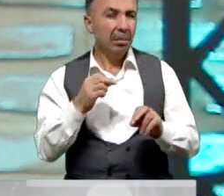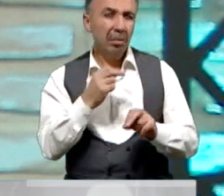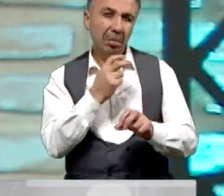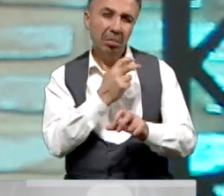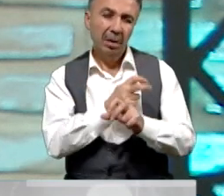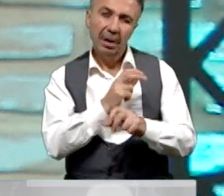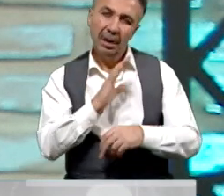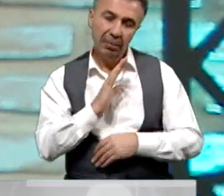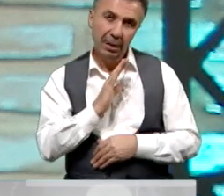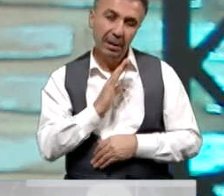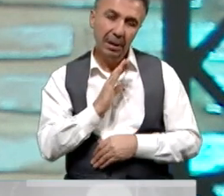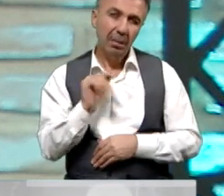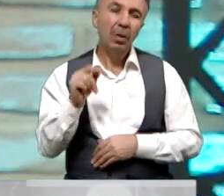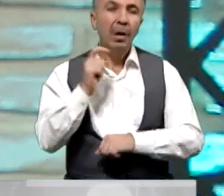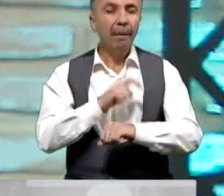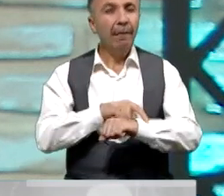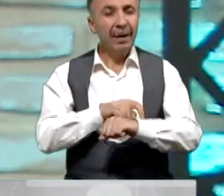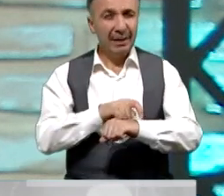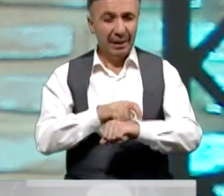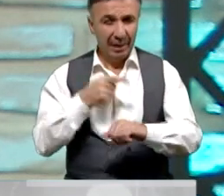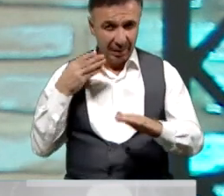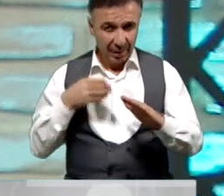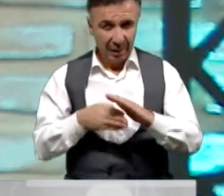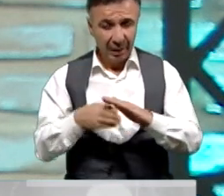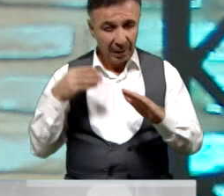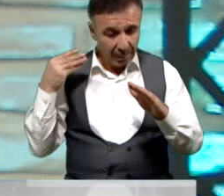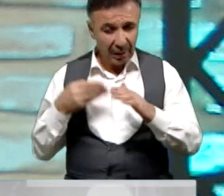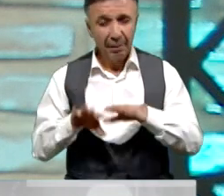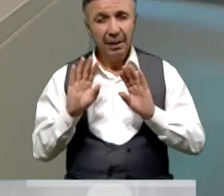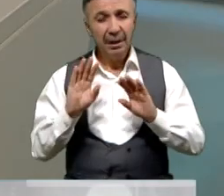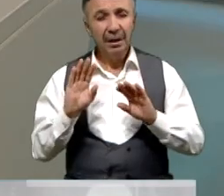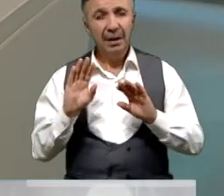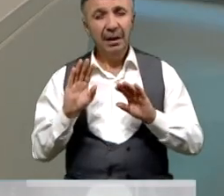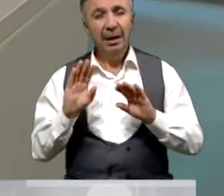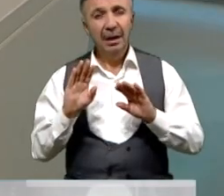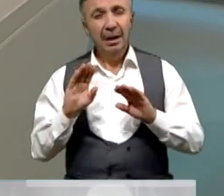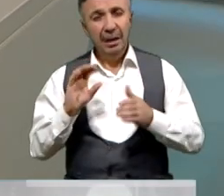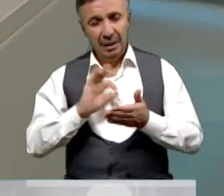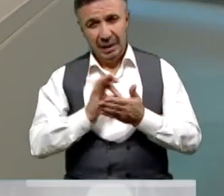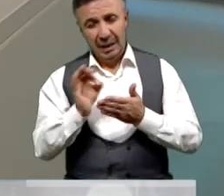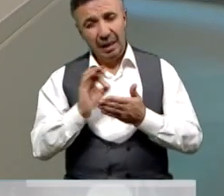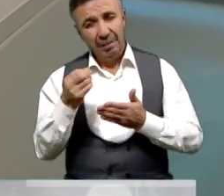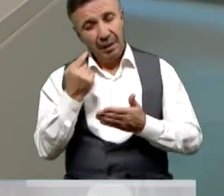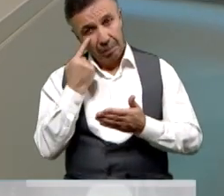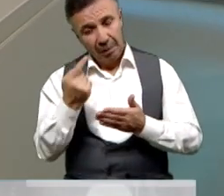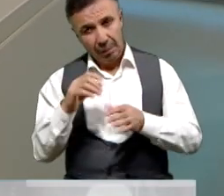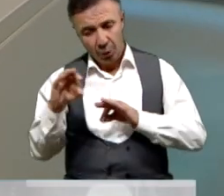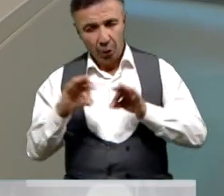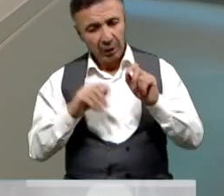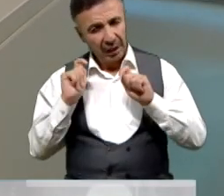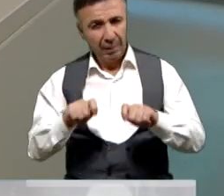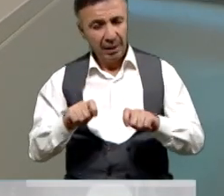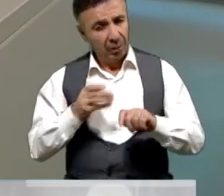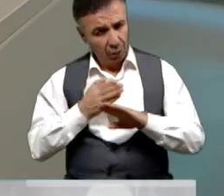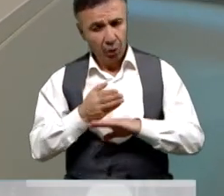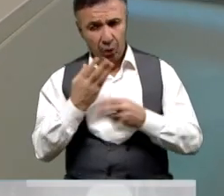o yüzden bizim vaktin girip girmediğini takvimden ve saatten kontrol etmemiz daha sağlıklı olur gibi Sanki Evet bu daha